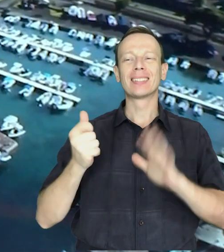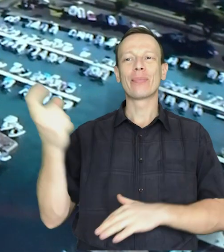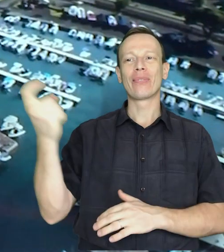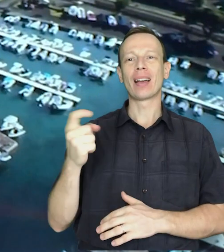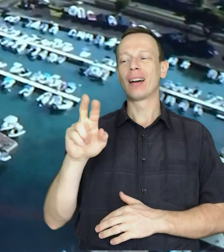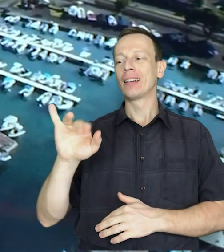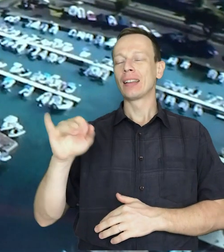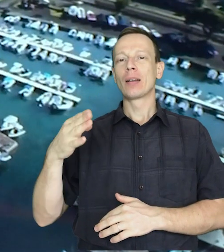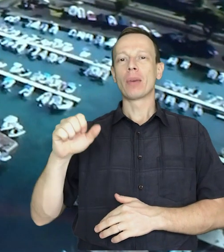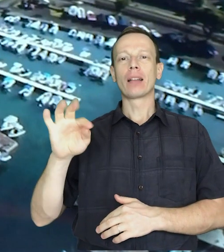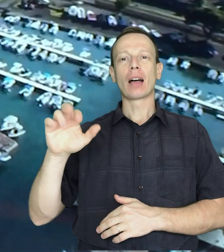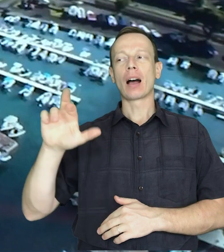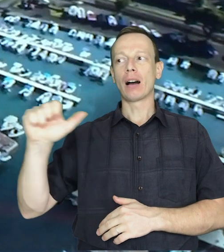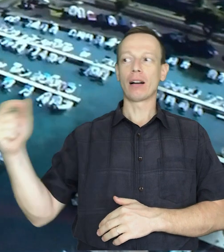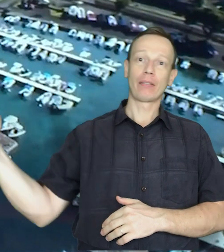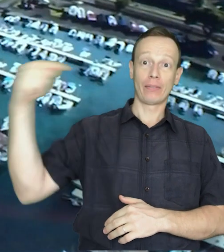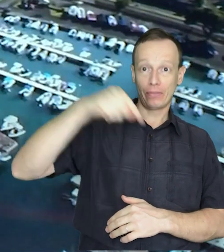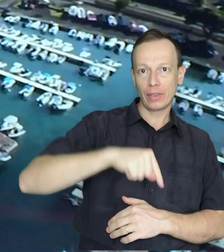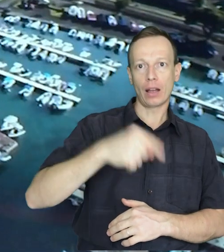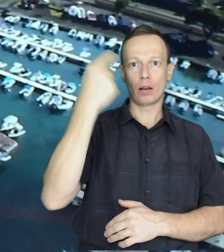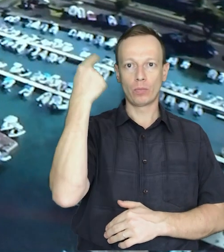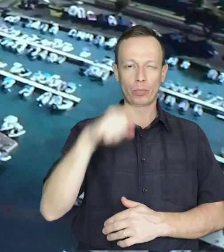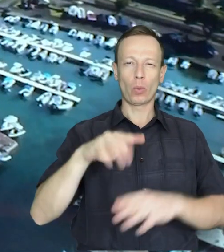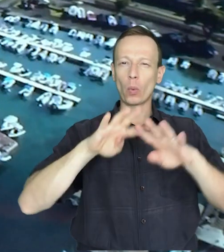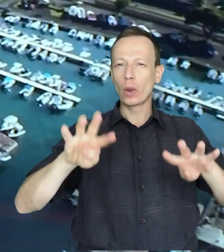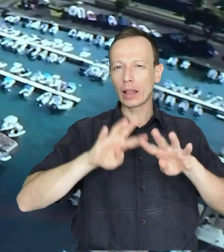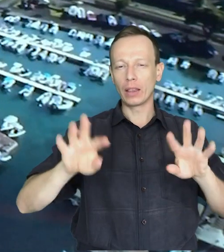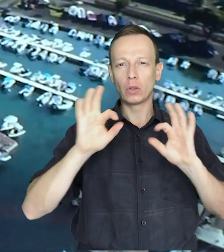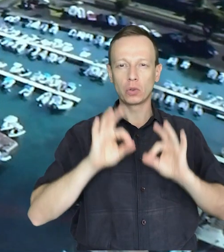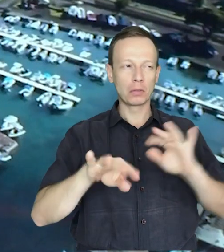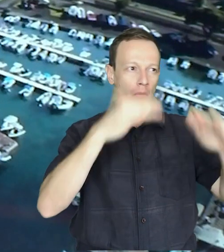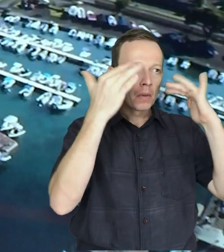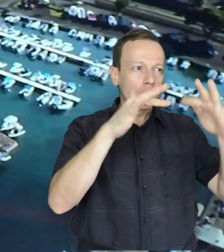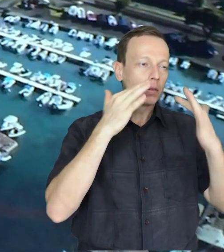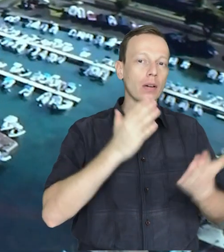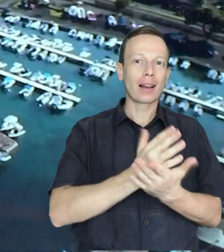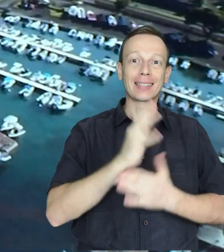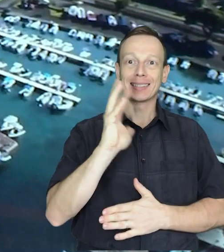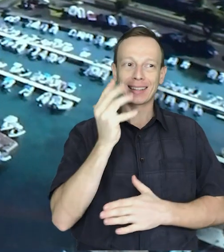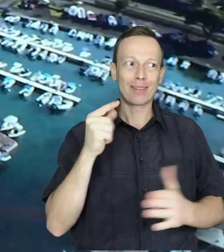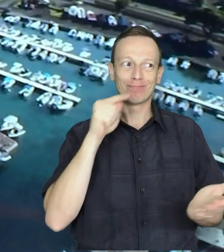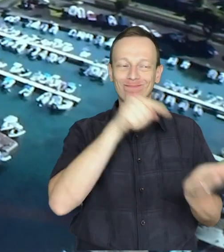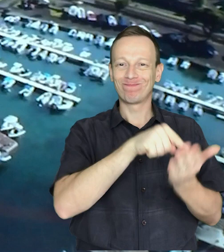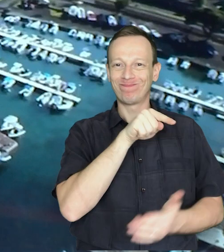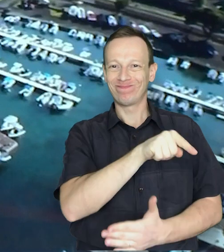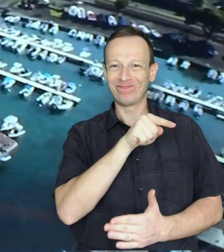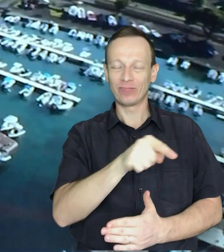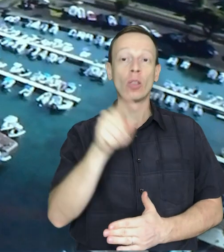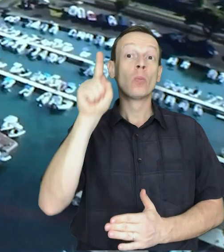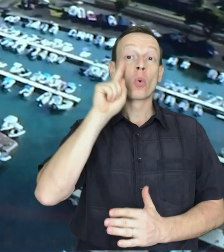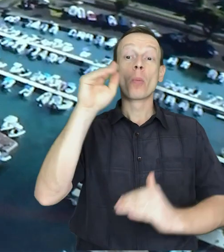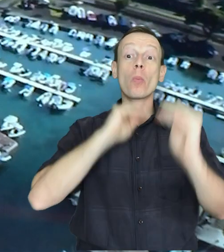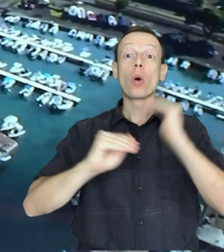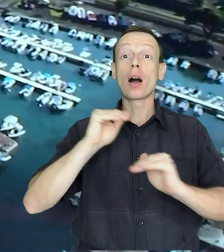les 6e de Rimatara le temps d'un week-end pour se familiariser à leur future école en classe de 5e. Cette rencontre est